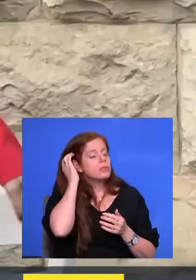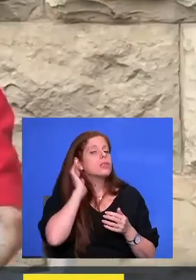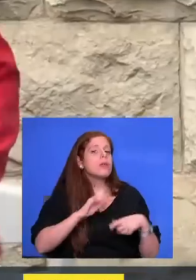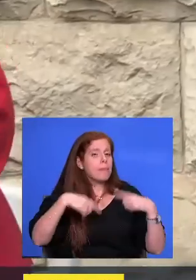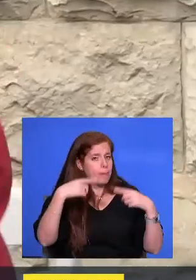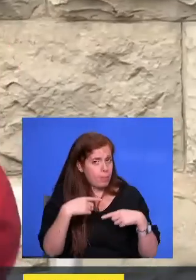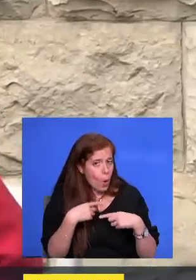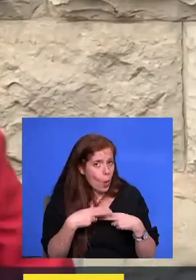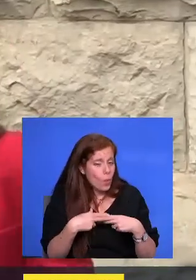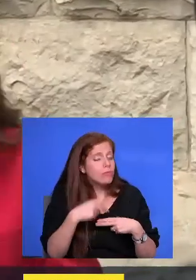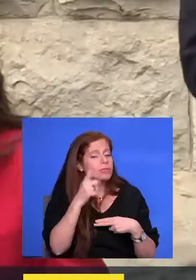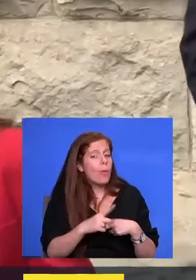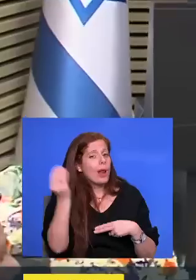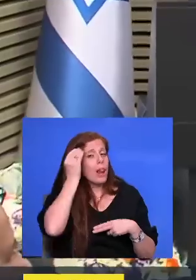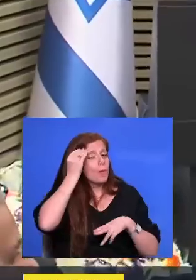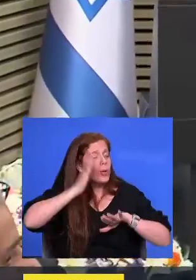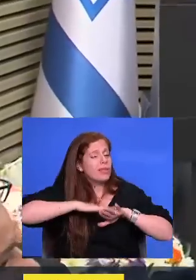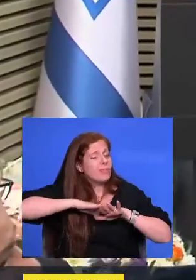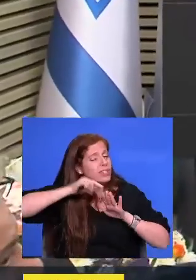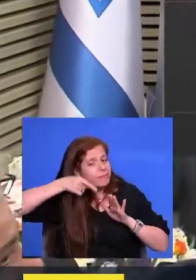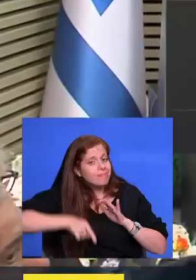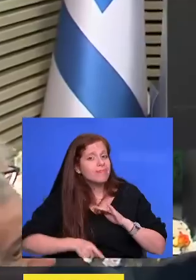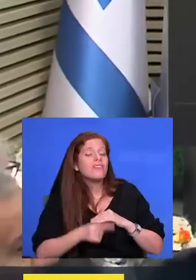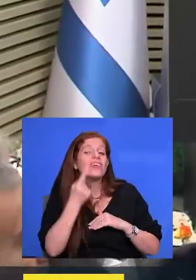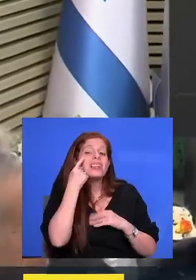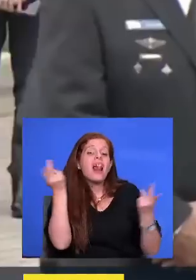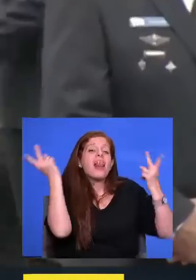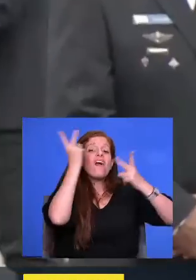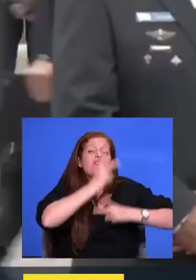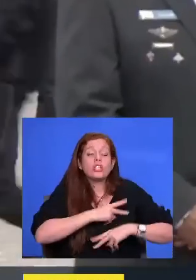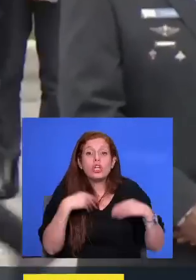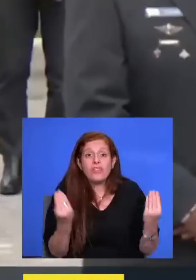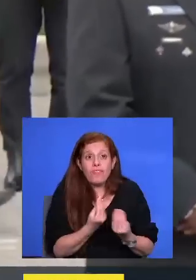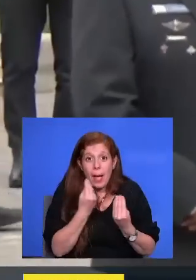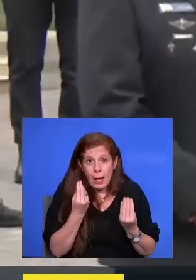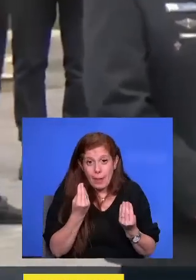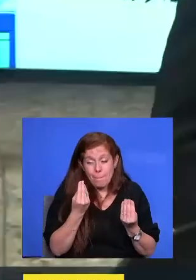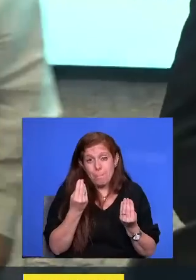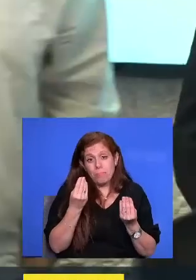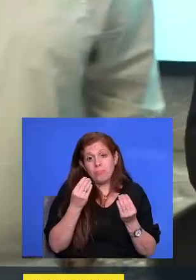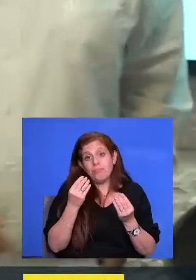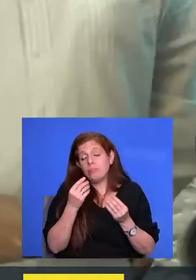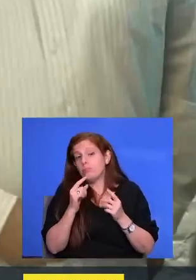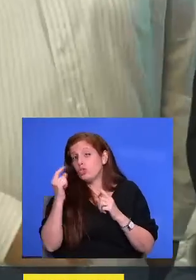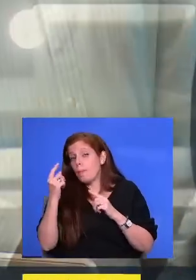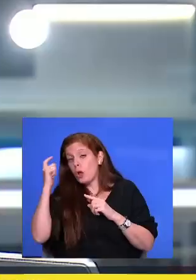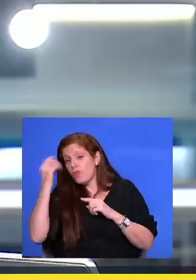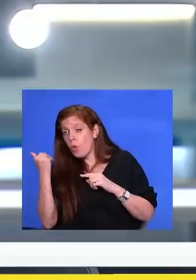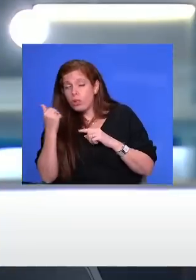את התפקיד שלהם לעומק, וככל הנראה להבין שדברים שרואים משם לא רואים מכאן.